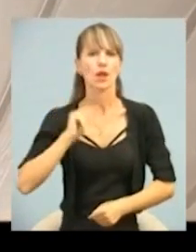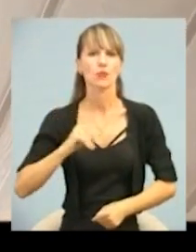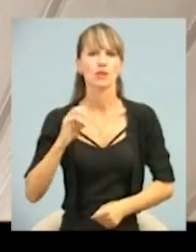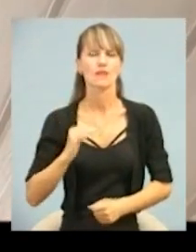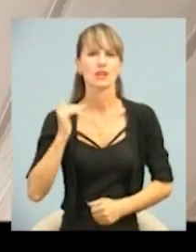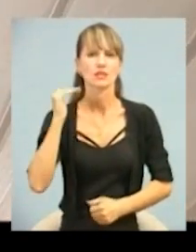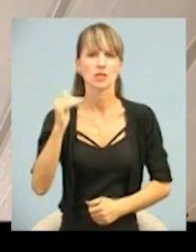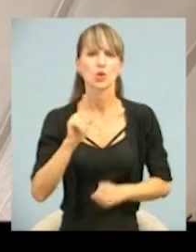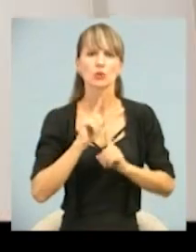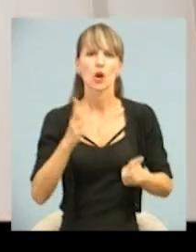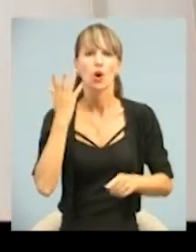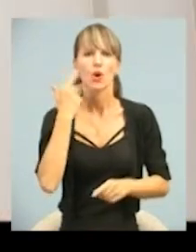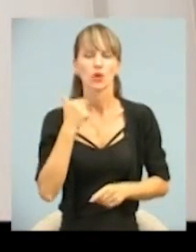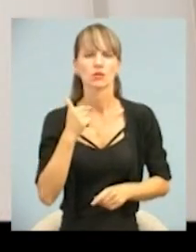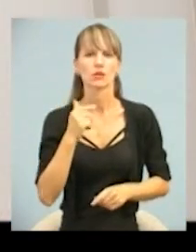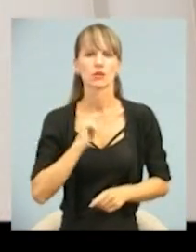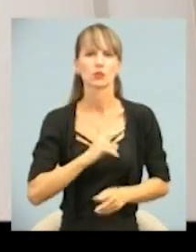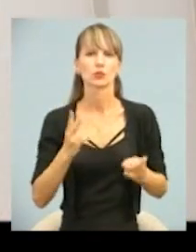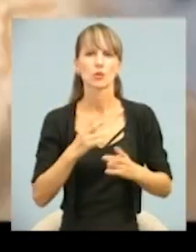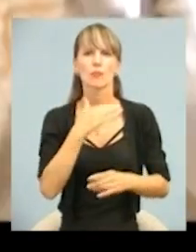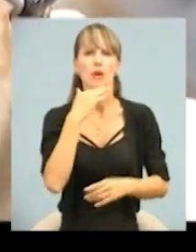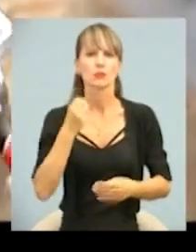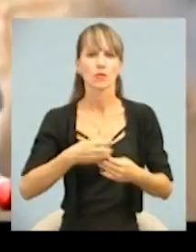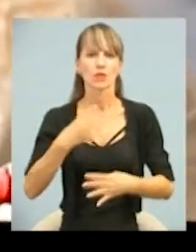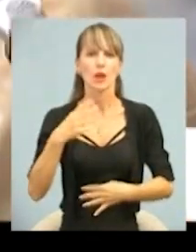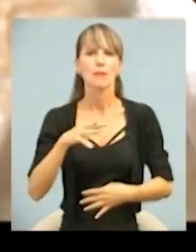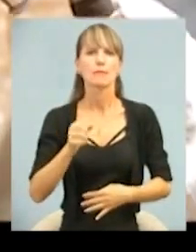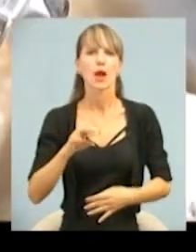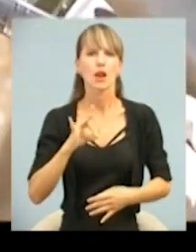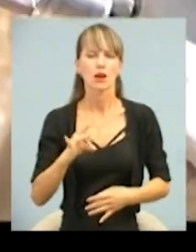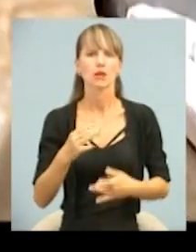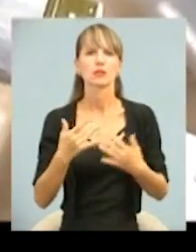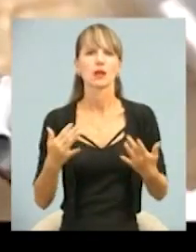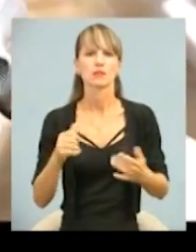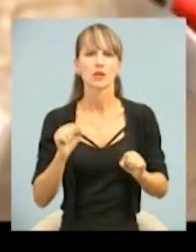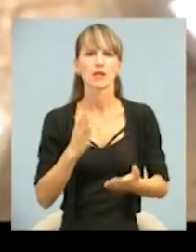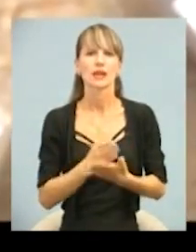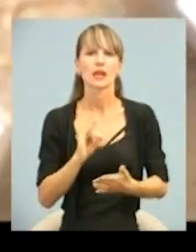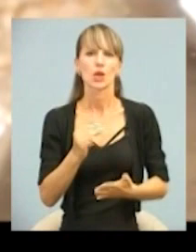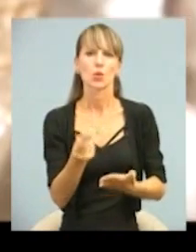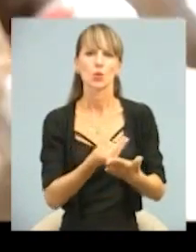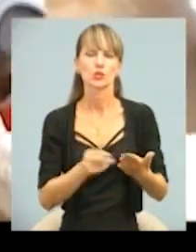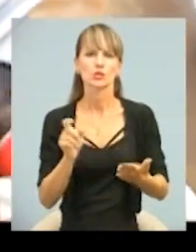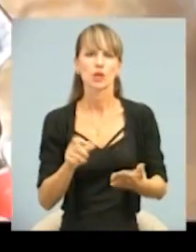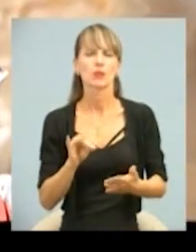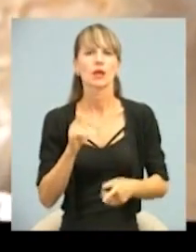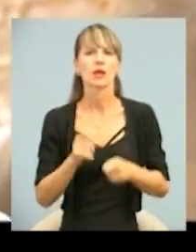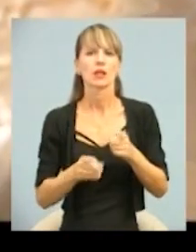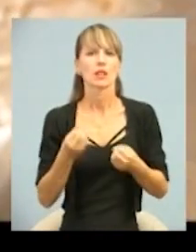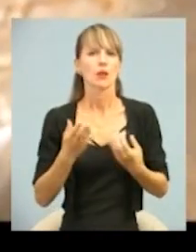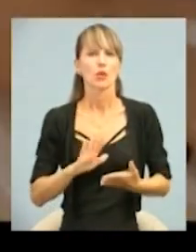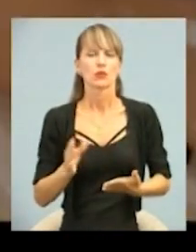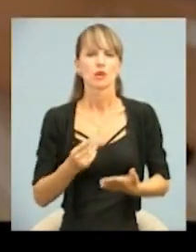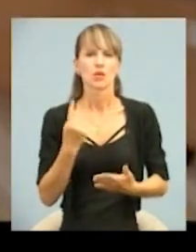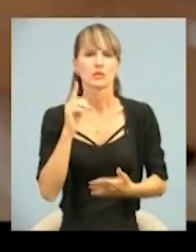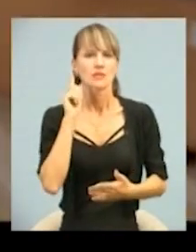висоті, особливо коли фарбувати доводиться багатоповерхівки. Маляри деякою мірою є і художниками. Іноді вони не просто фарбують в